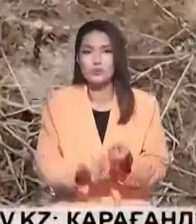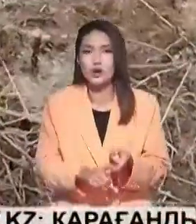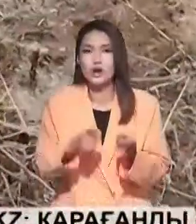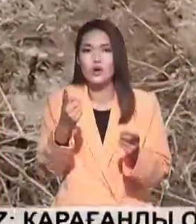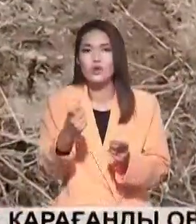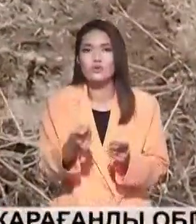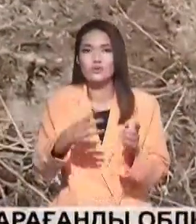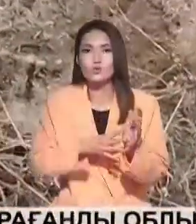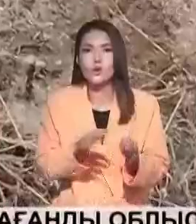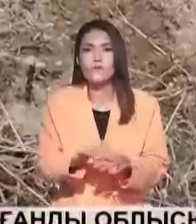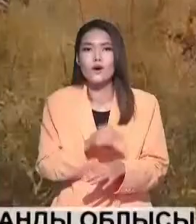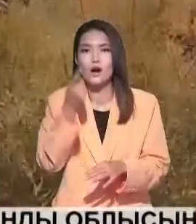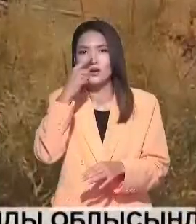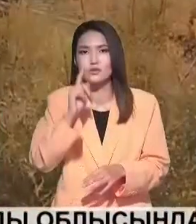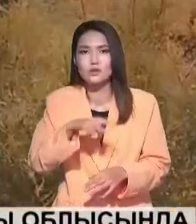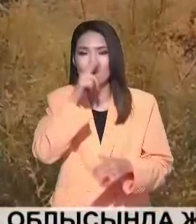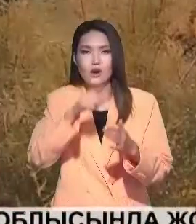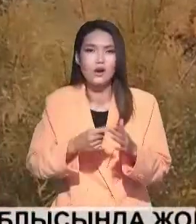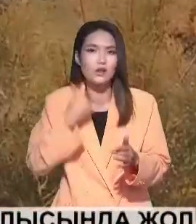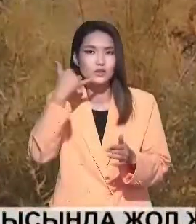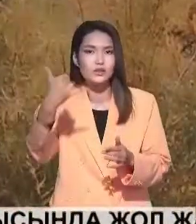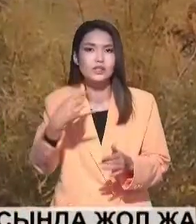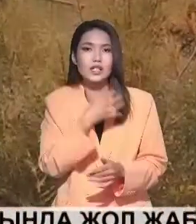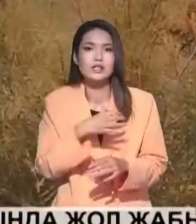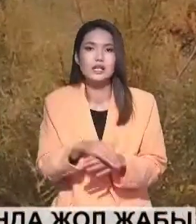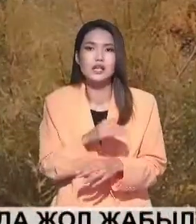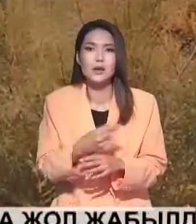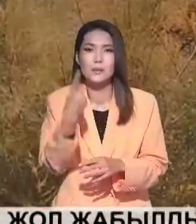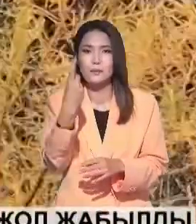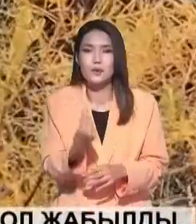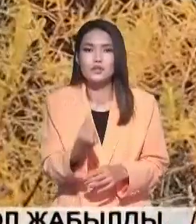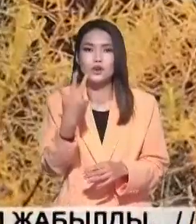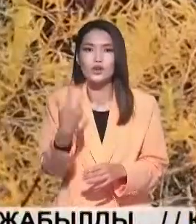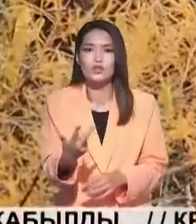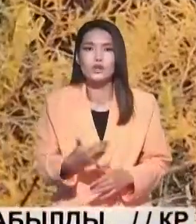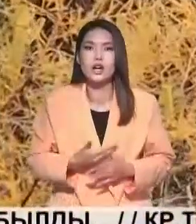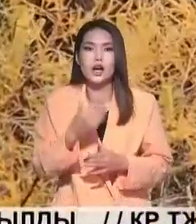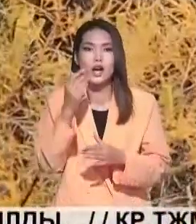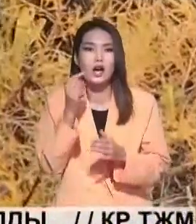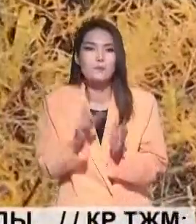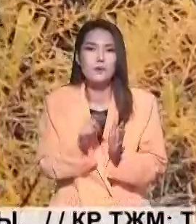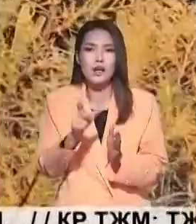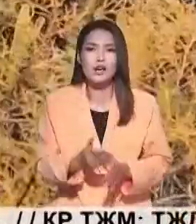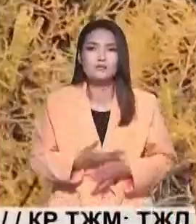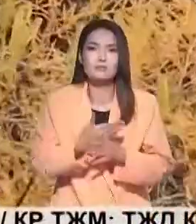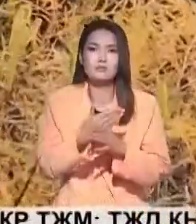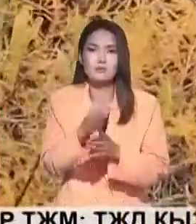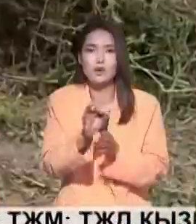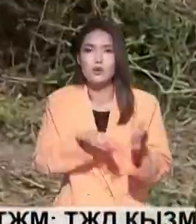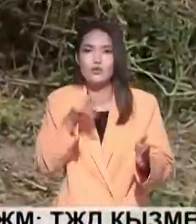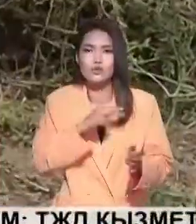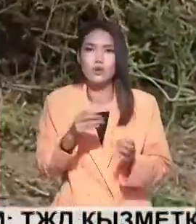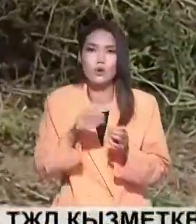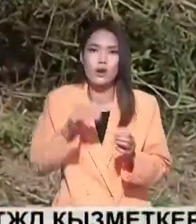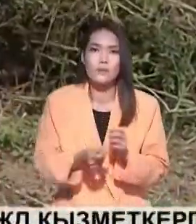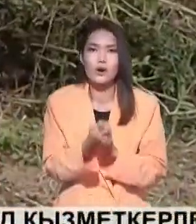109 волонтерлік нөміріне түскен қоңырау негізінде еріктілер бір күнде 3 қарияға жәрдемдесті. Бұл жұмыстарға 10